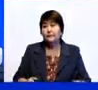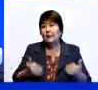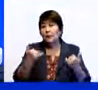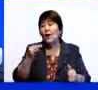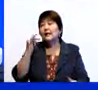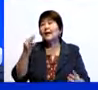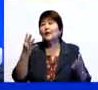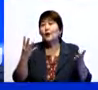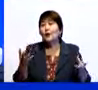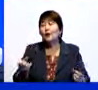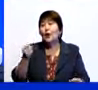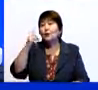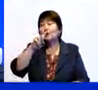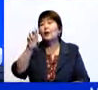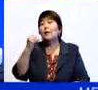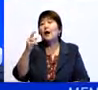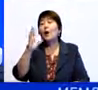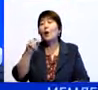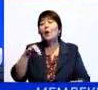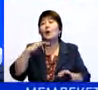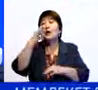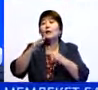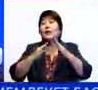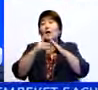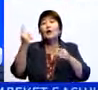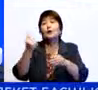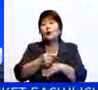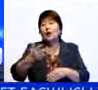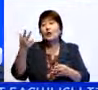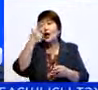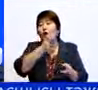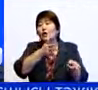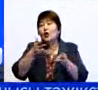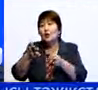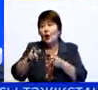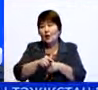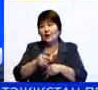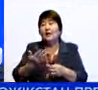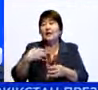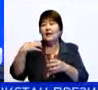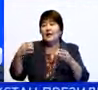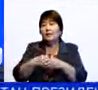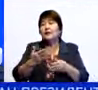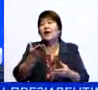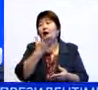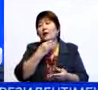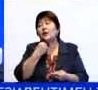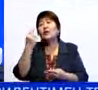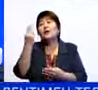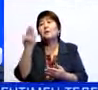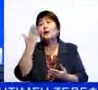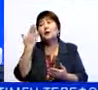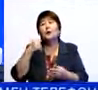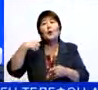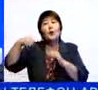Bugün tarihi gün. Tüsova Baykonur Garşaylağınan tarihtağı tunguş kino ekipaj garşka attandı. Olar kökte kürken film sürmekşi.